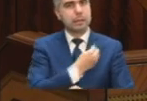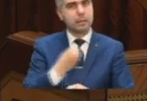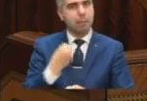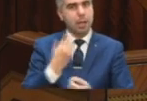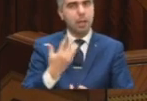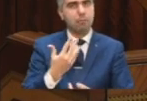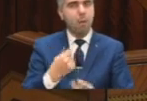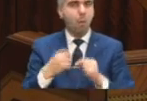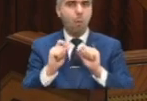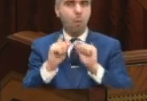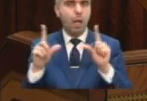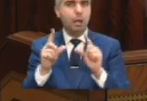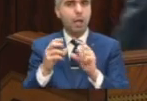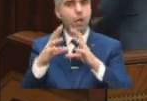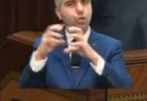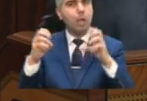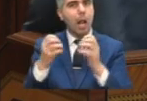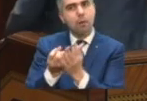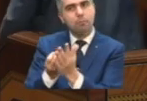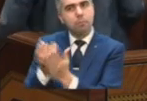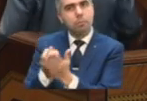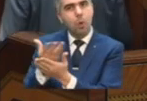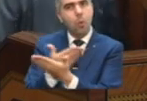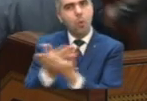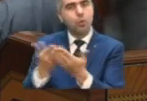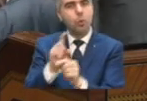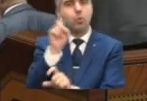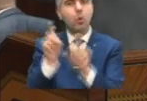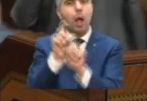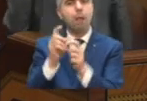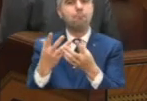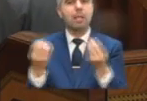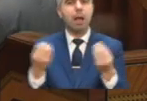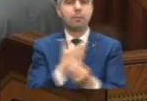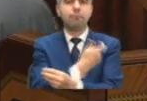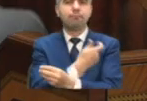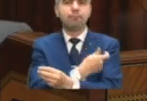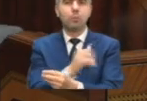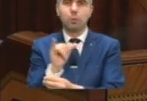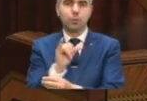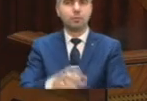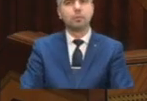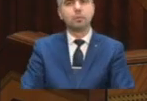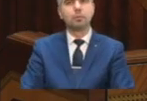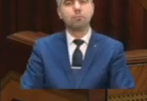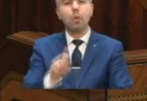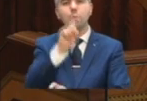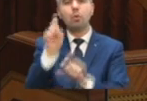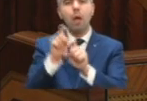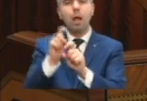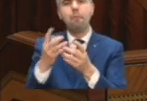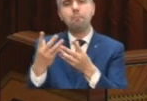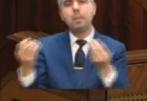الصحه وتوضح للمواطنات والمواطنين وتجاوب على واحد المجموعه ديال الاسئله المرتبطه بهذه الحمله. اللي كان واحد السؤال كيتطرح اللي الان